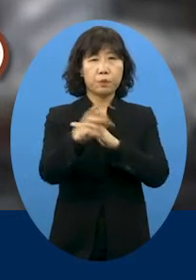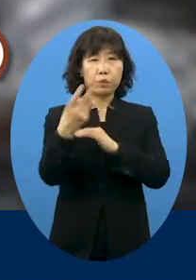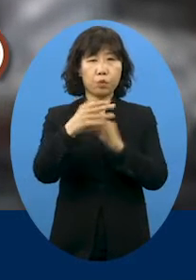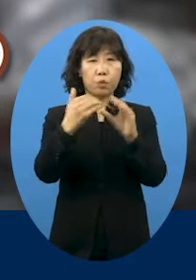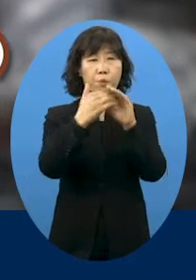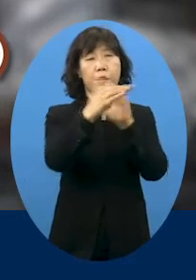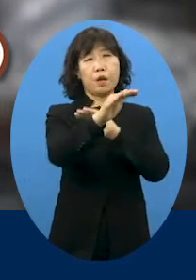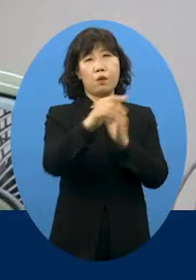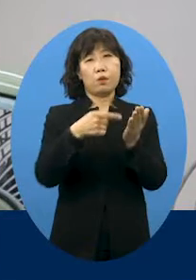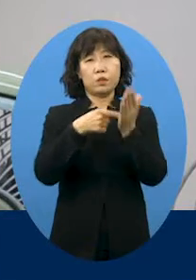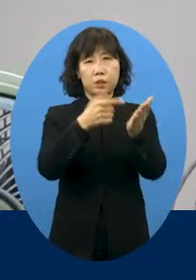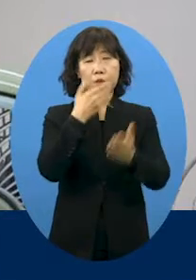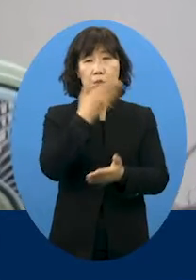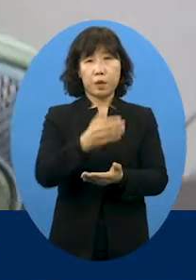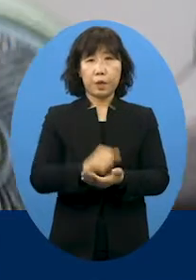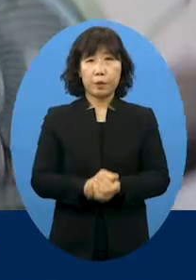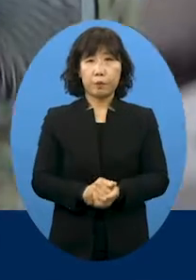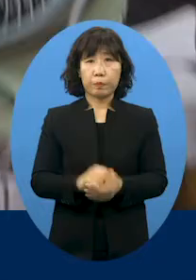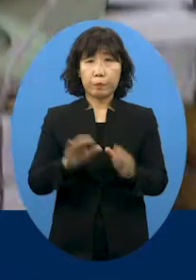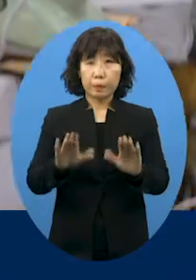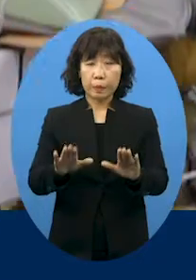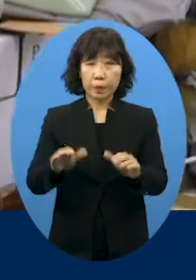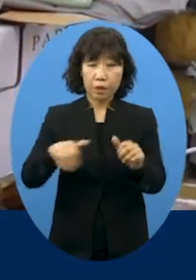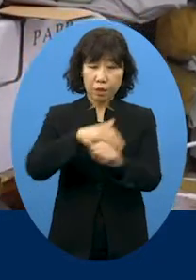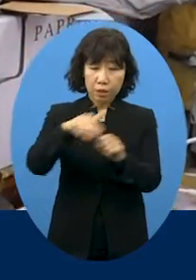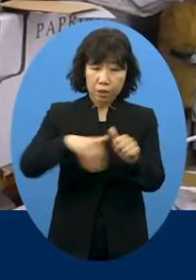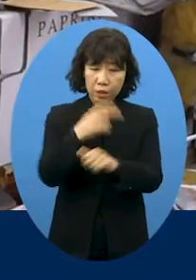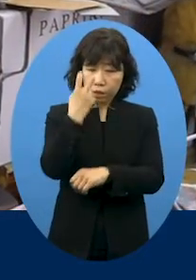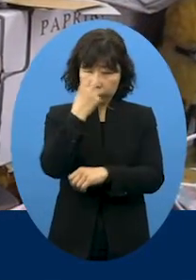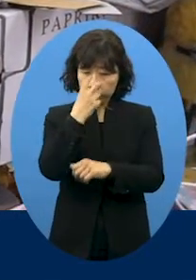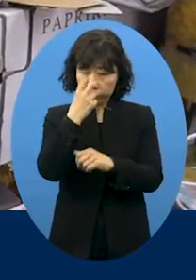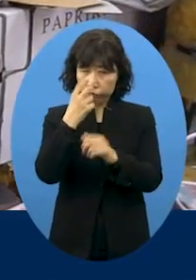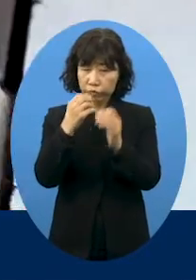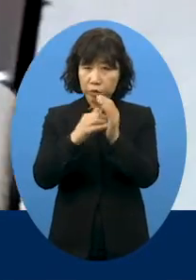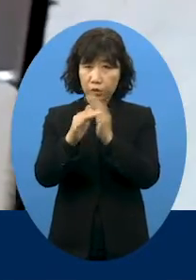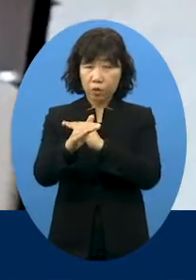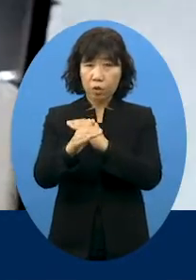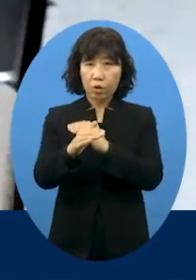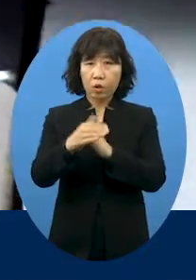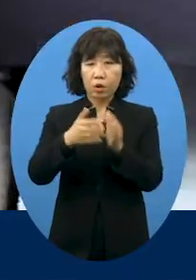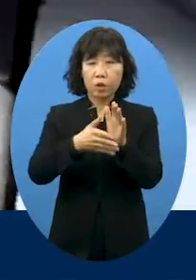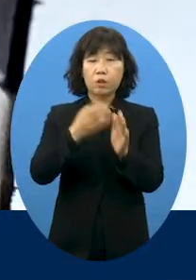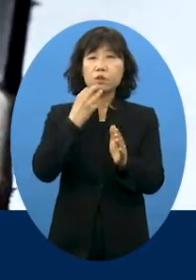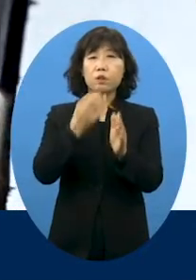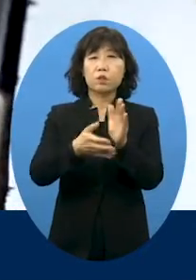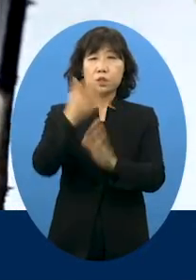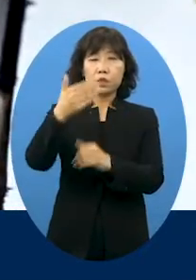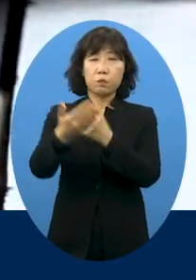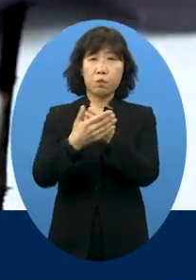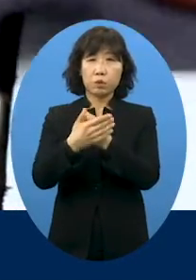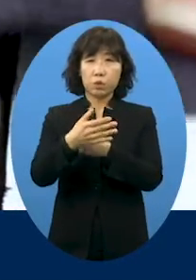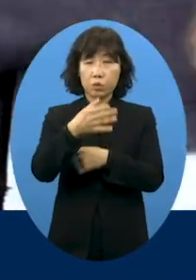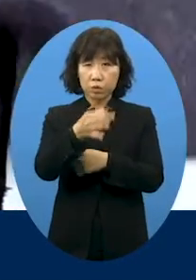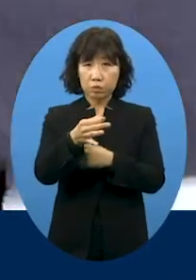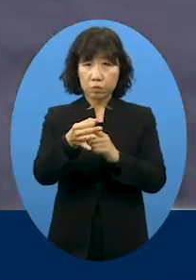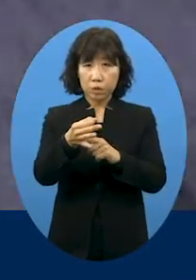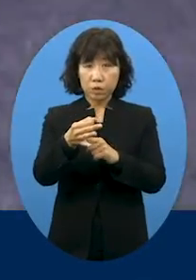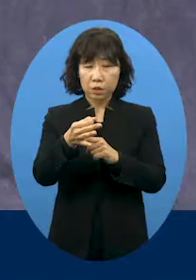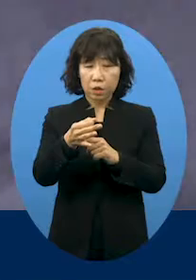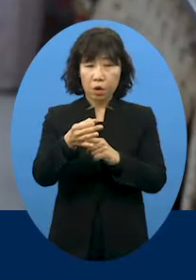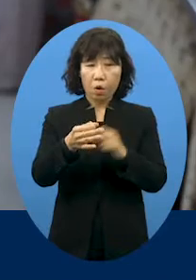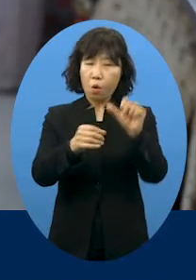반에 방문 또는 이메일로 접수하면 됩니다 군은 현장 실태조사 과 서울시 보조금 심의위원회를 통해